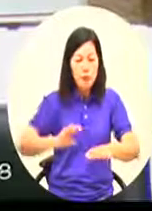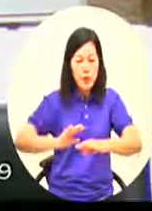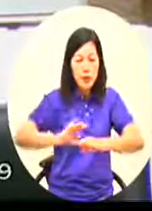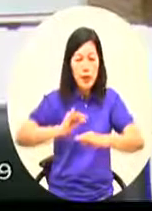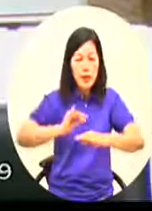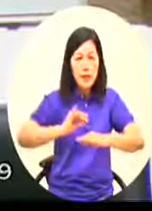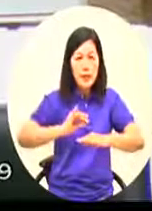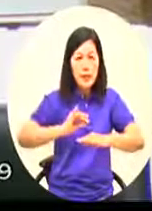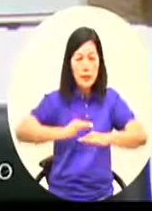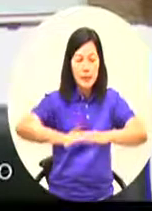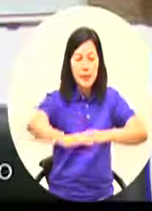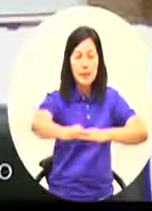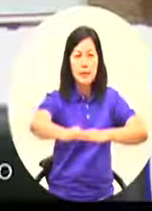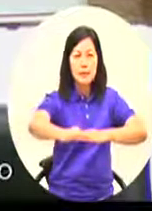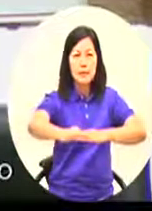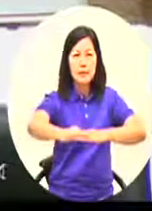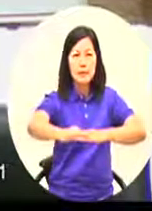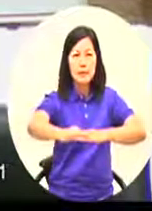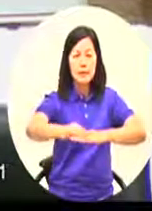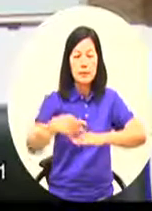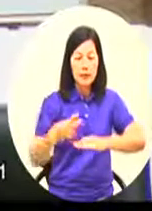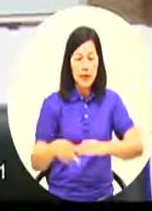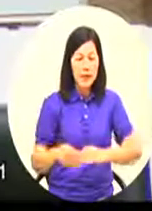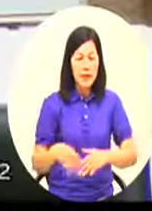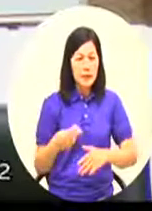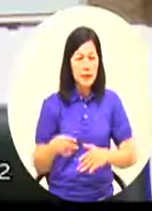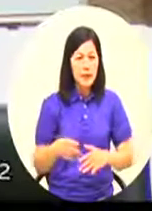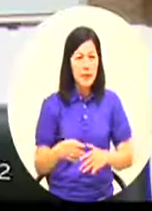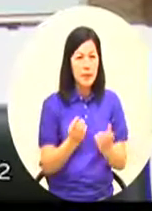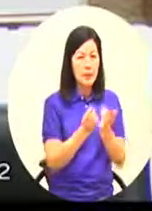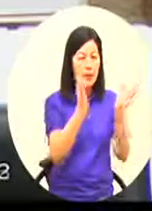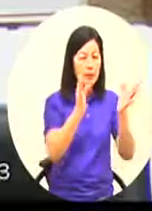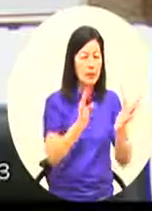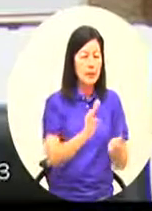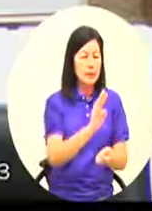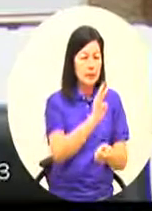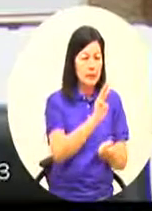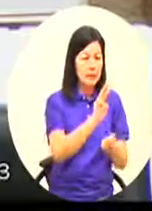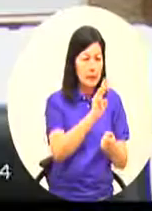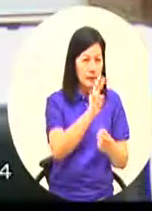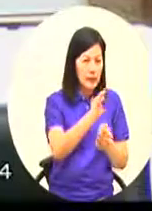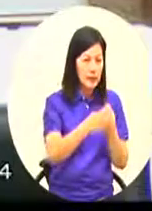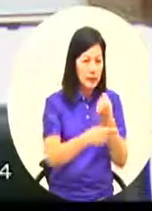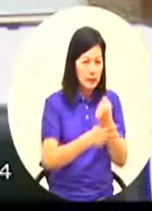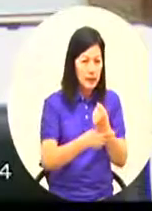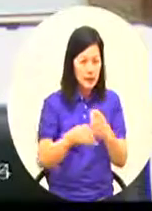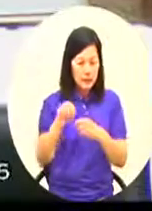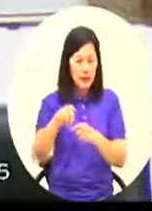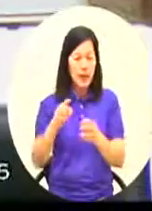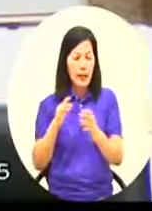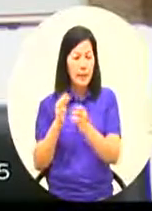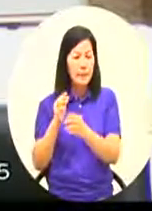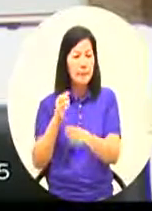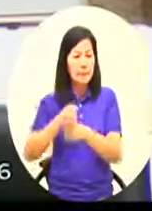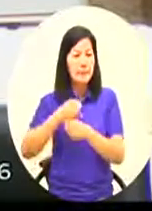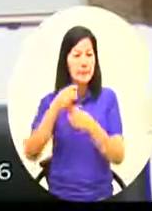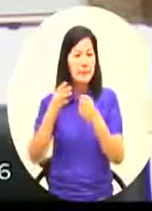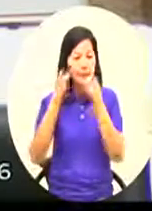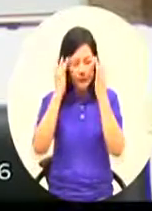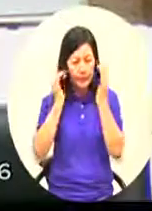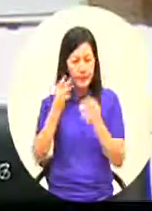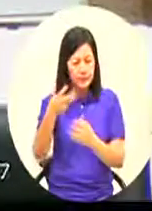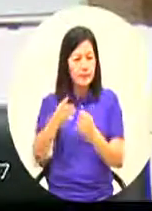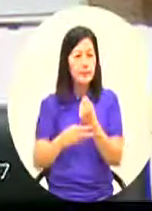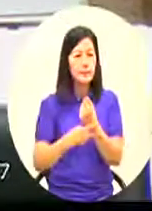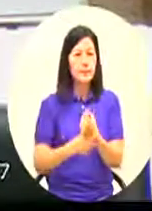桃园有8个里，茂林有3个里，纳马夏有3个里，但是我们